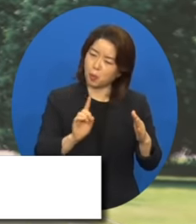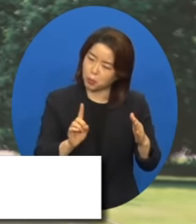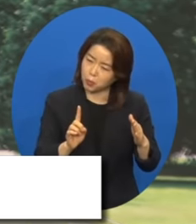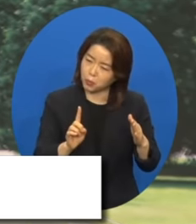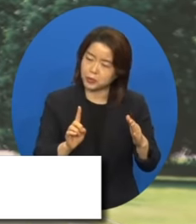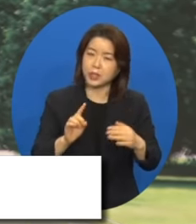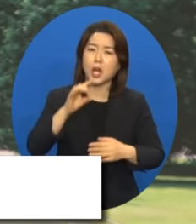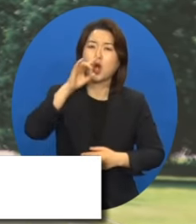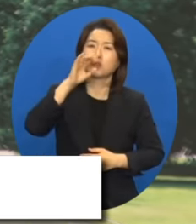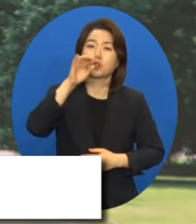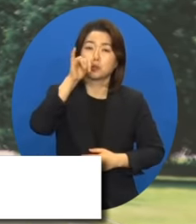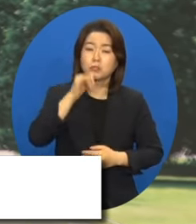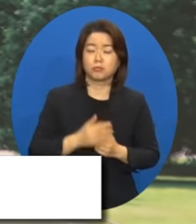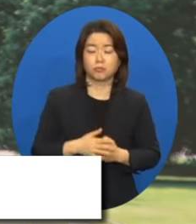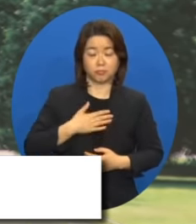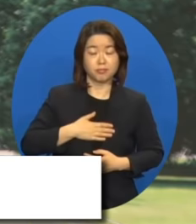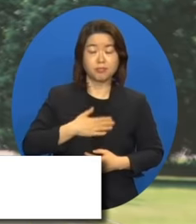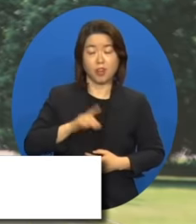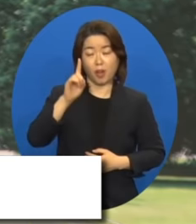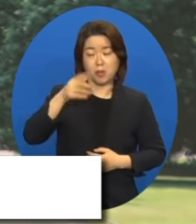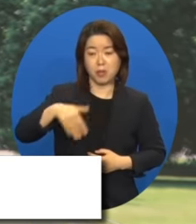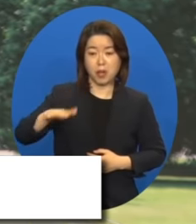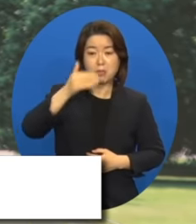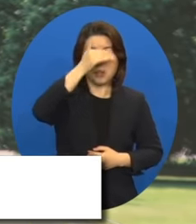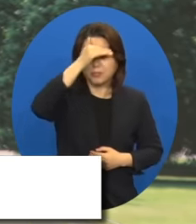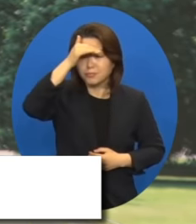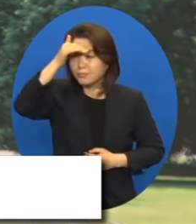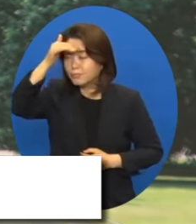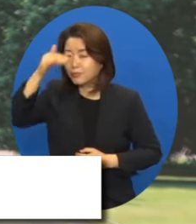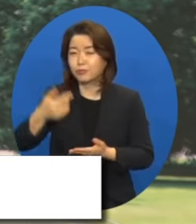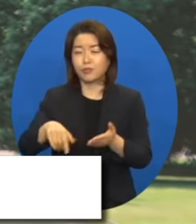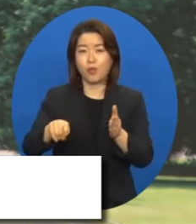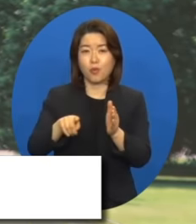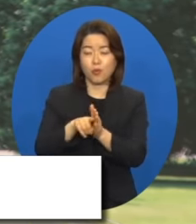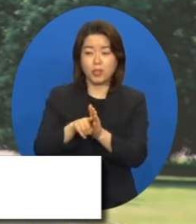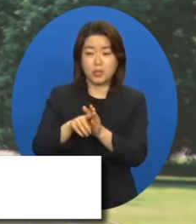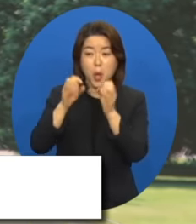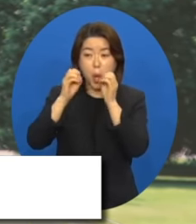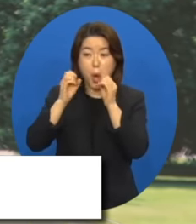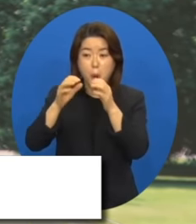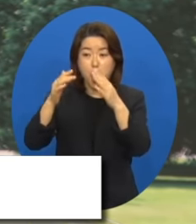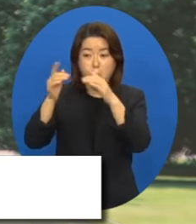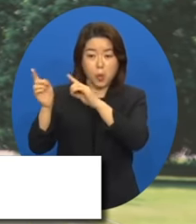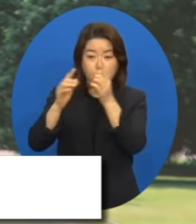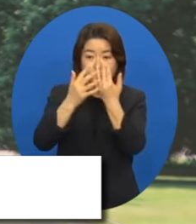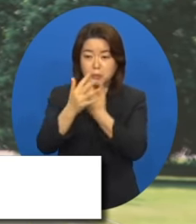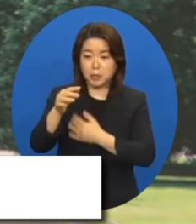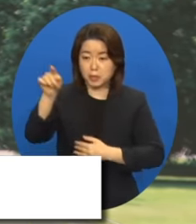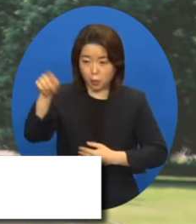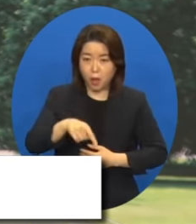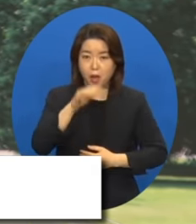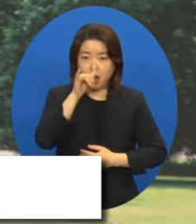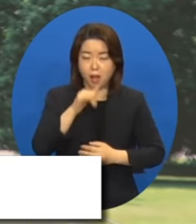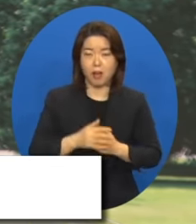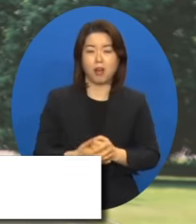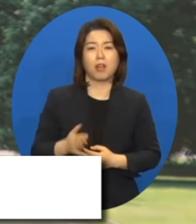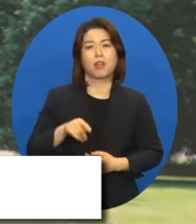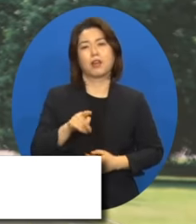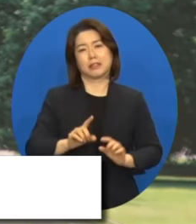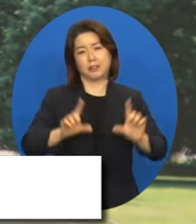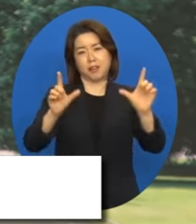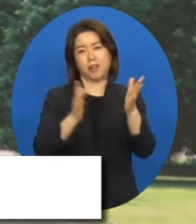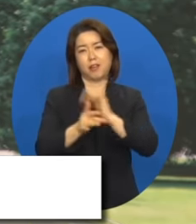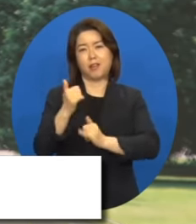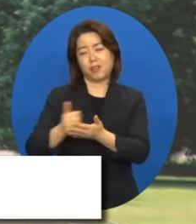그래서 그래 한번 가보자. 그래서 구경삼아 교회 전도 집회 때 왔는데 그날 예수님을 영접한